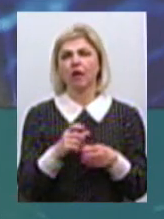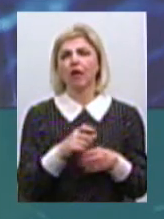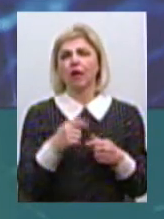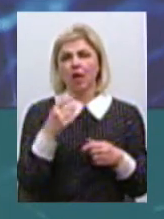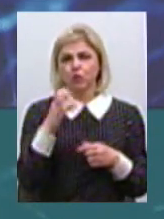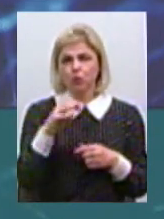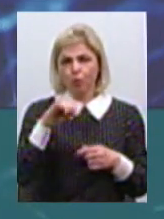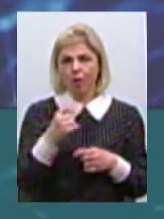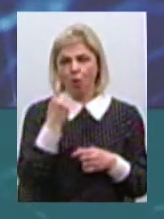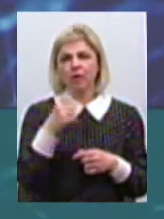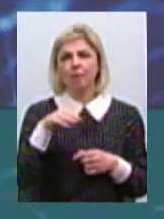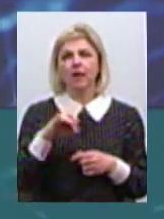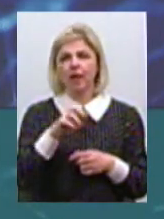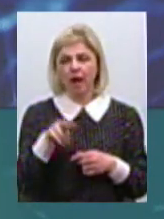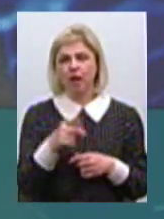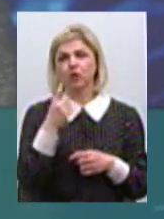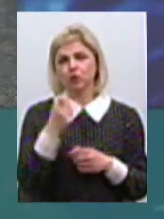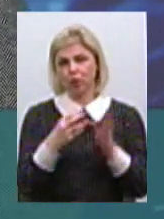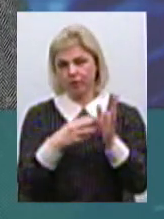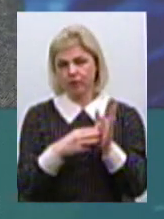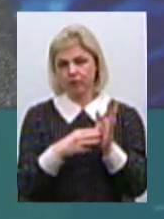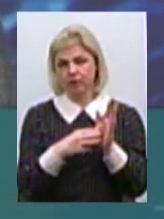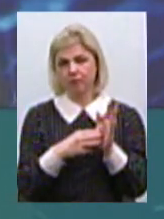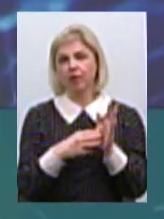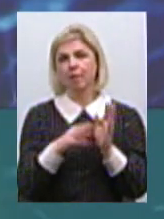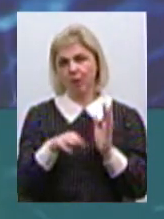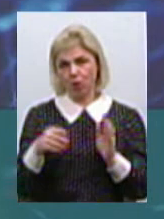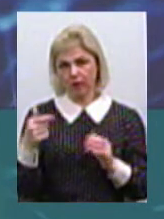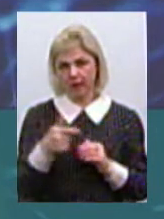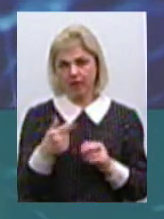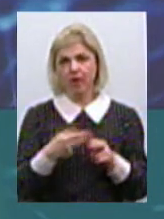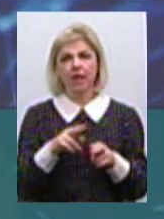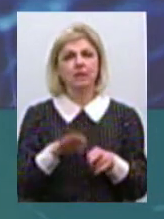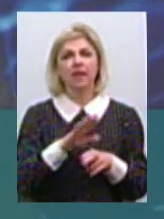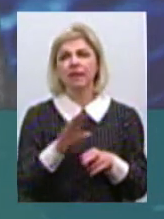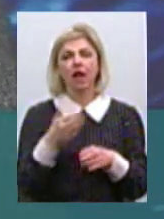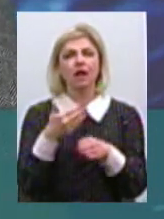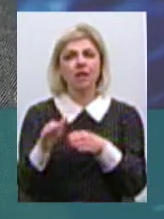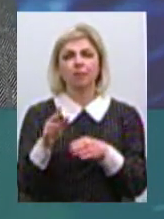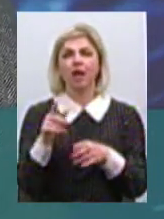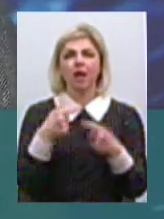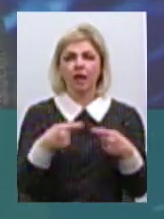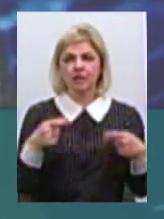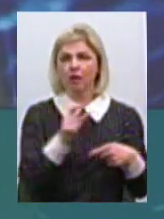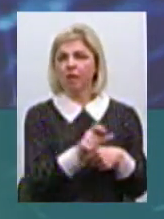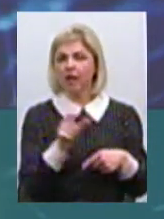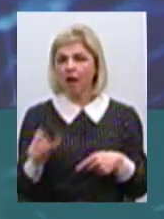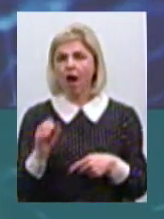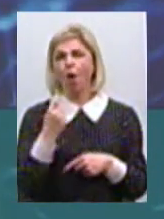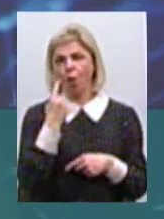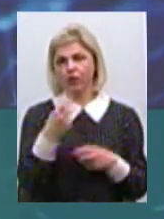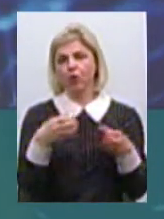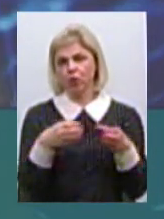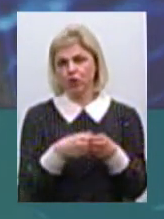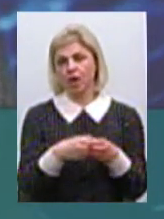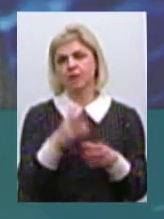– 1 мільярд 108 мільйонів гривень. Саме цієї ділянки – 1 мільярд 108. Тобто це не розбите на різні ділянки, це одна ділянка, яка проводиться